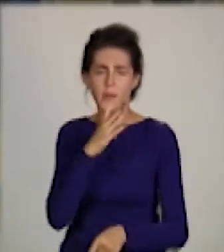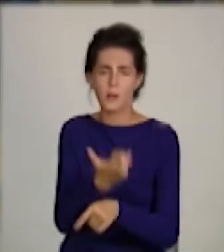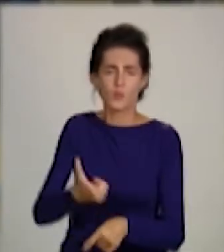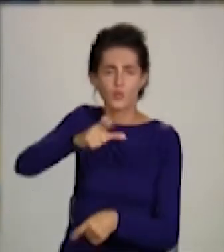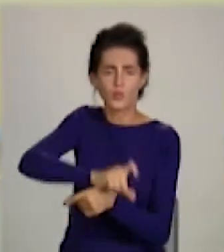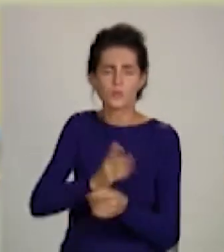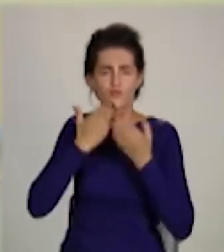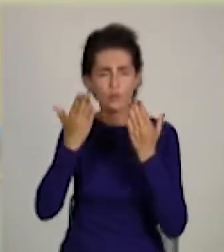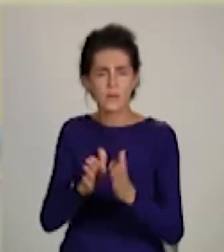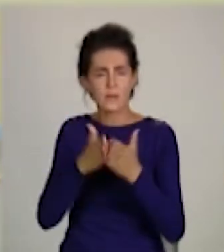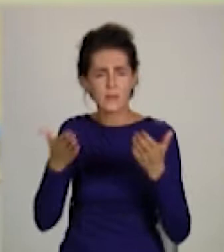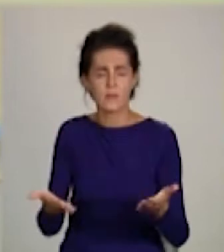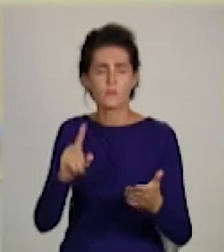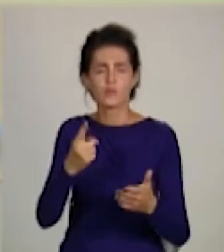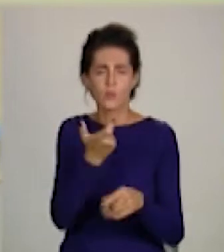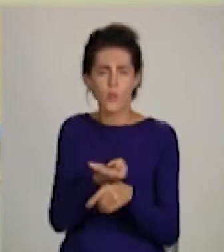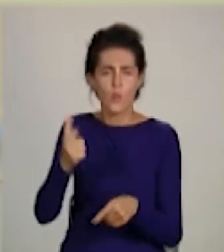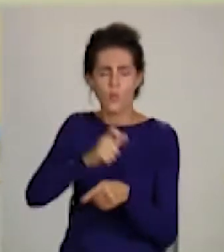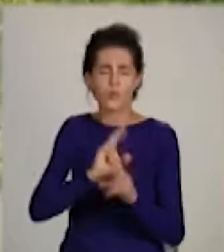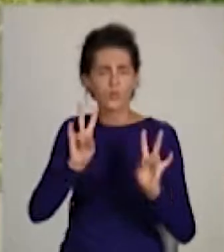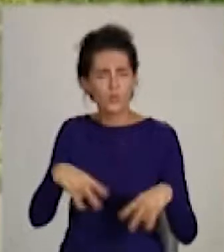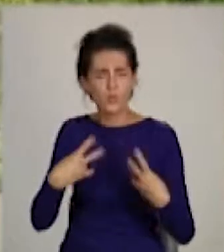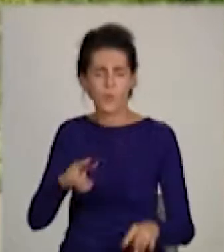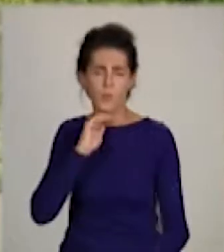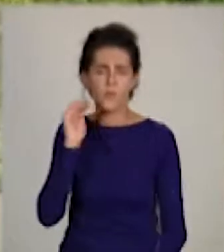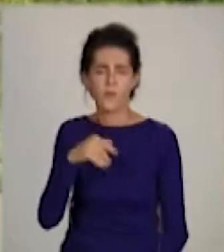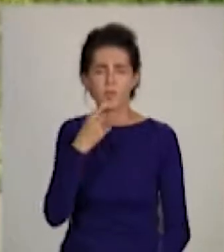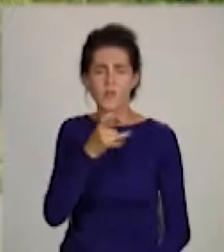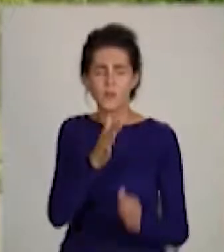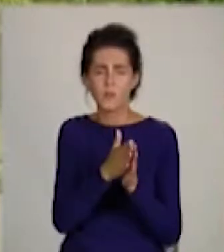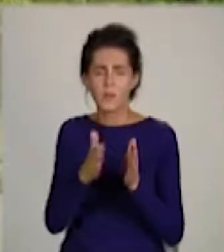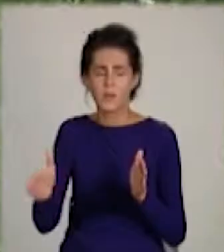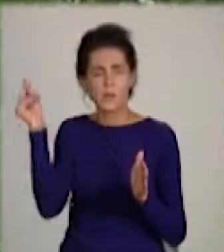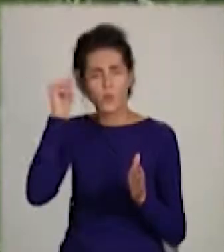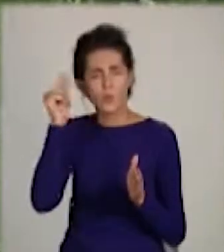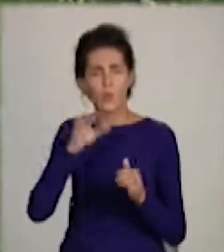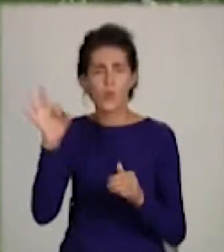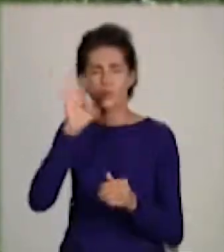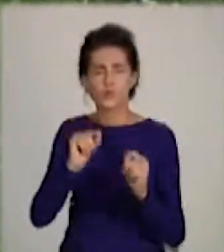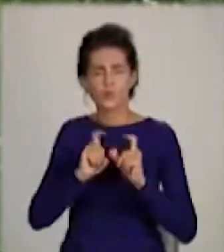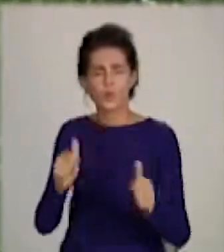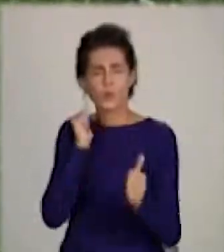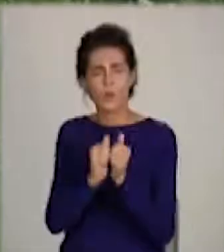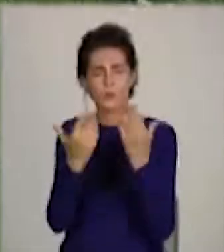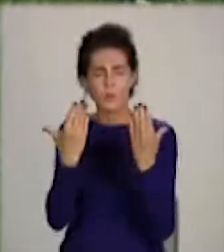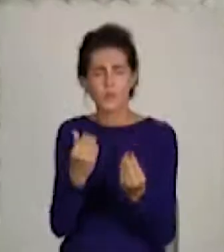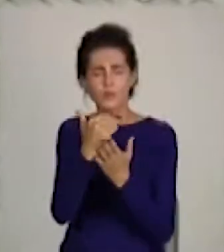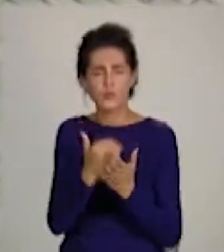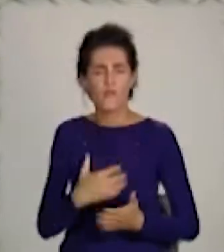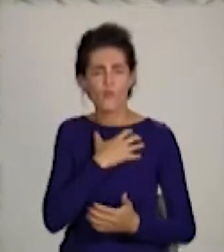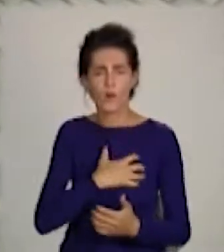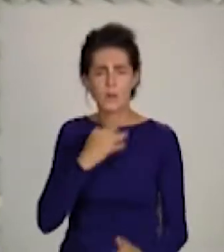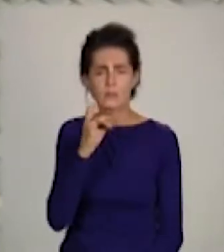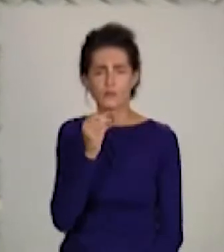малят книжками. Усюди помірність, за словами фахівців, вже на часі привчати дитину до шкільних буднів. Важливий режим. До того ж, для